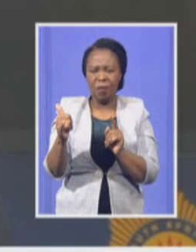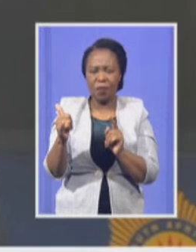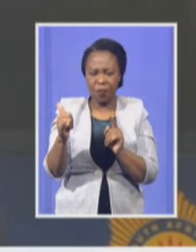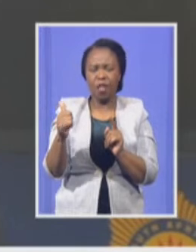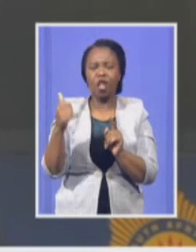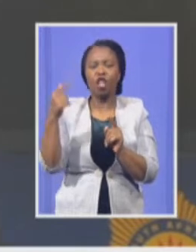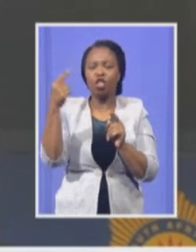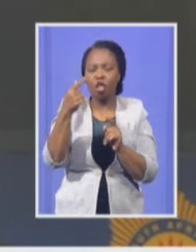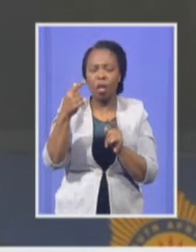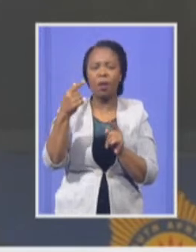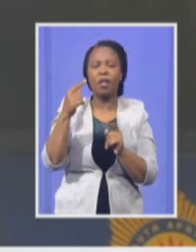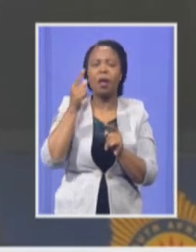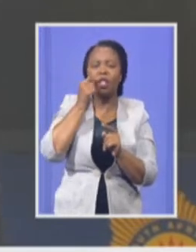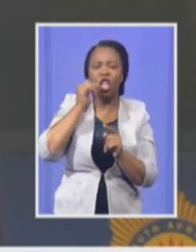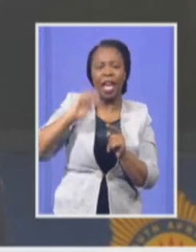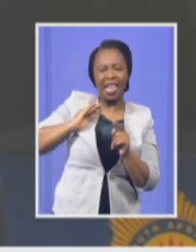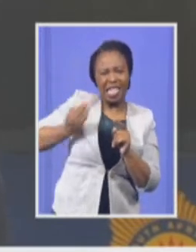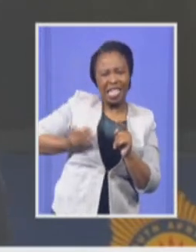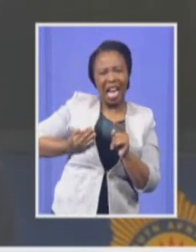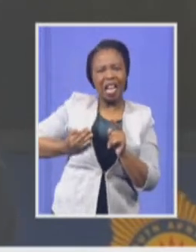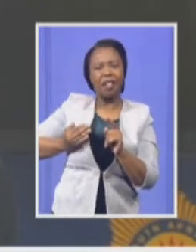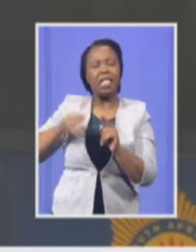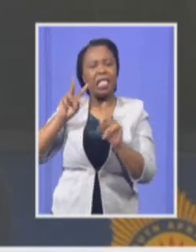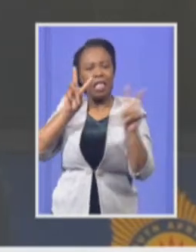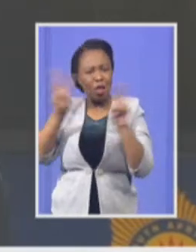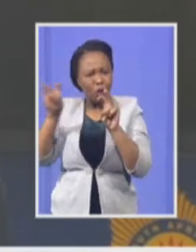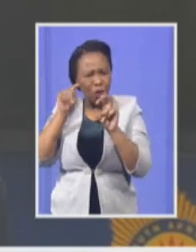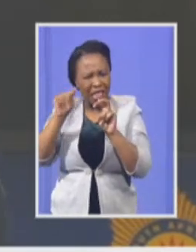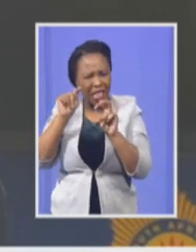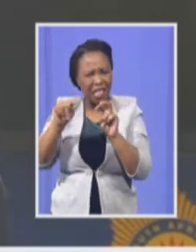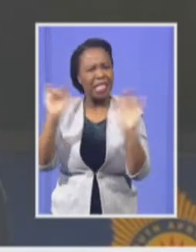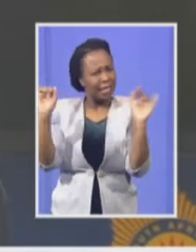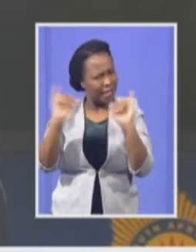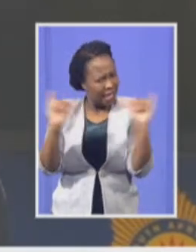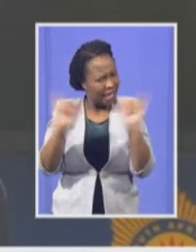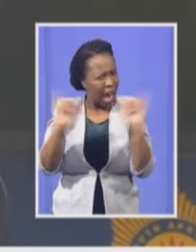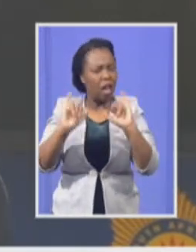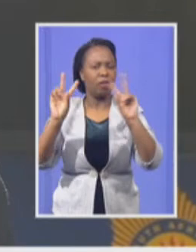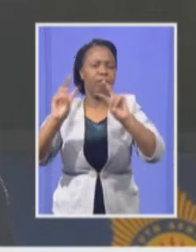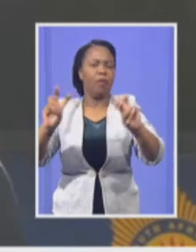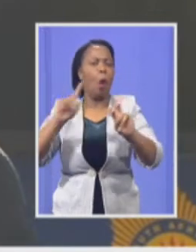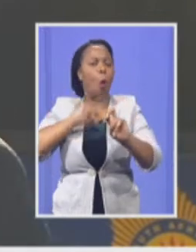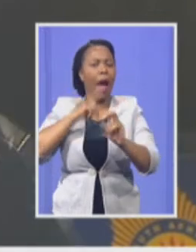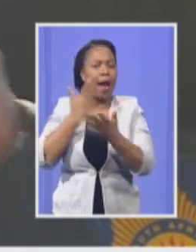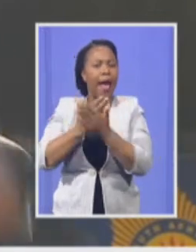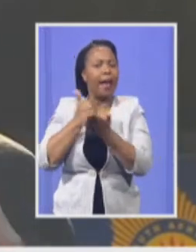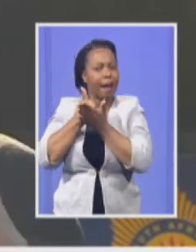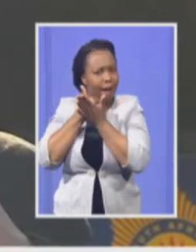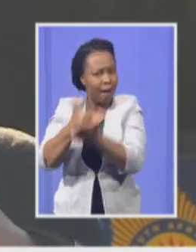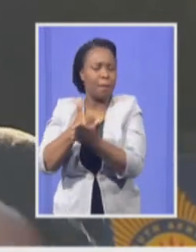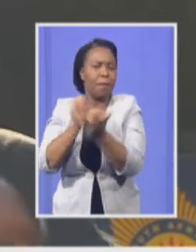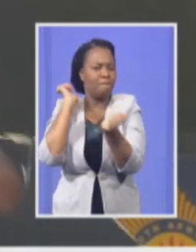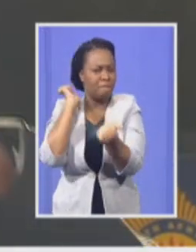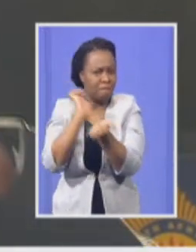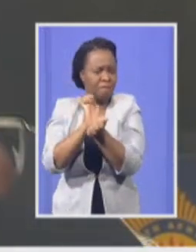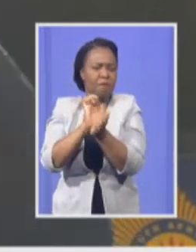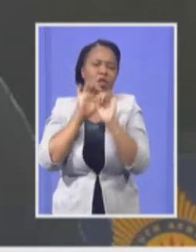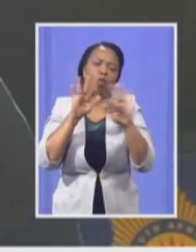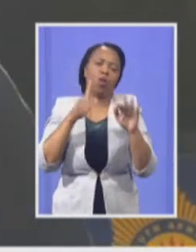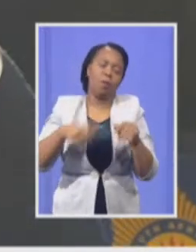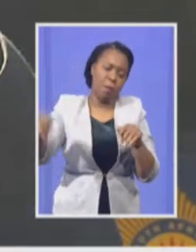agenda very serious ukuthi sikwazi ukubasiza sibabophe labo bantu futhi